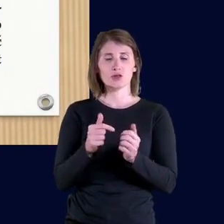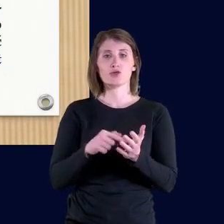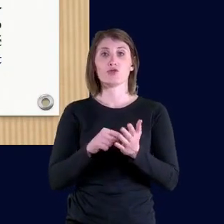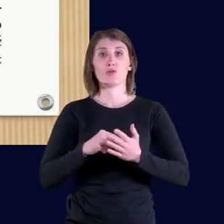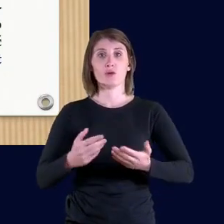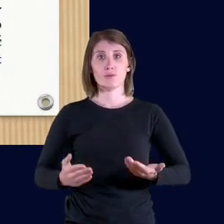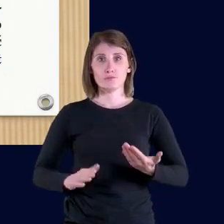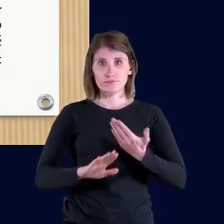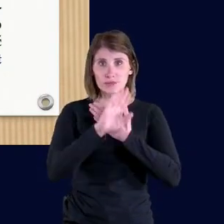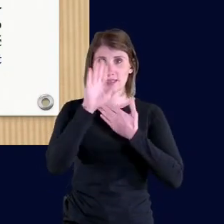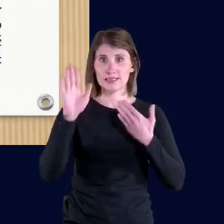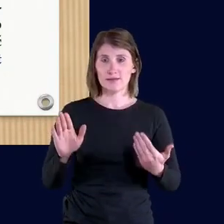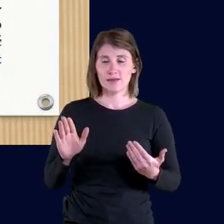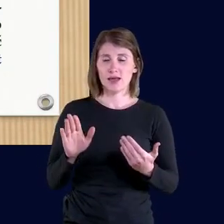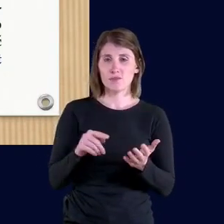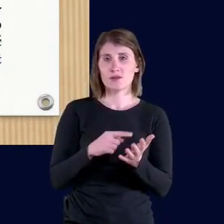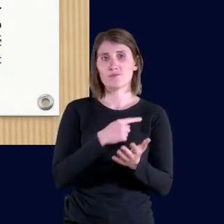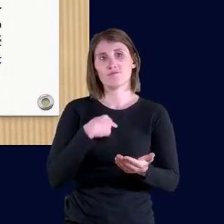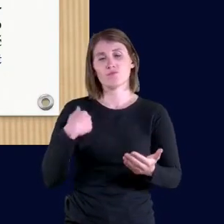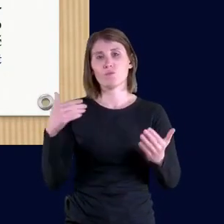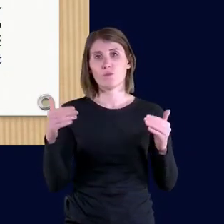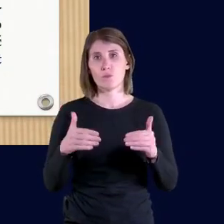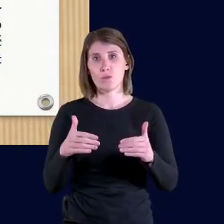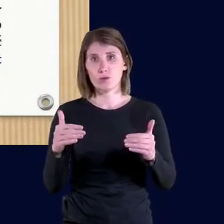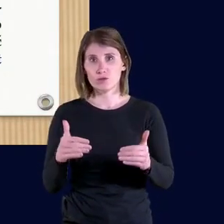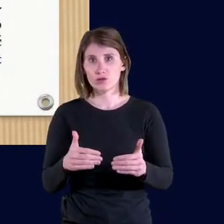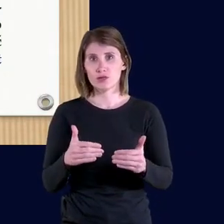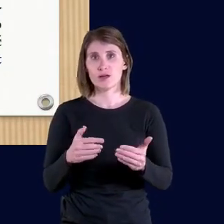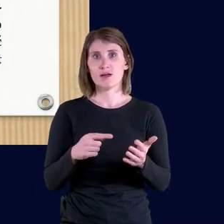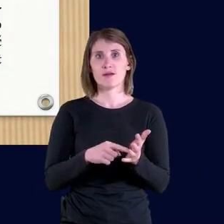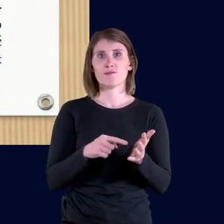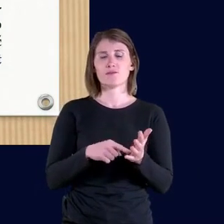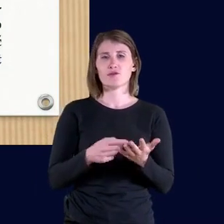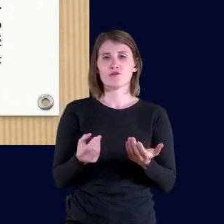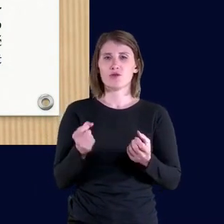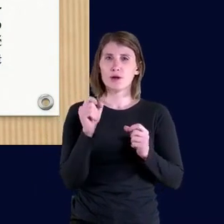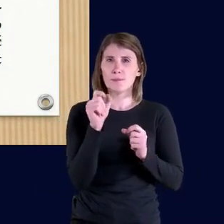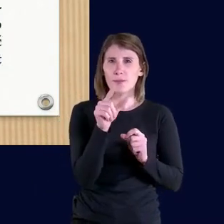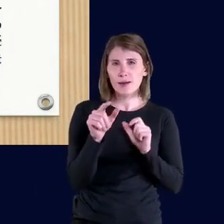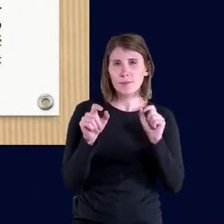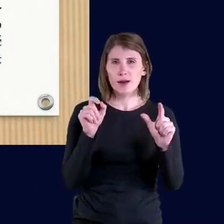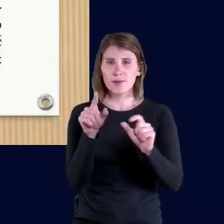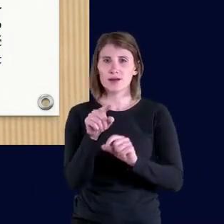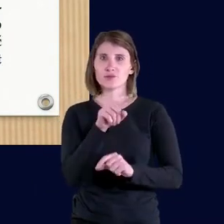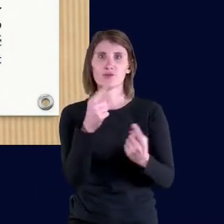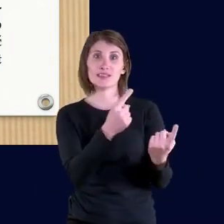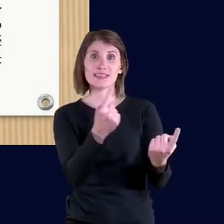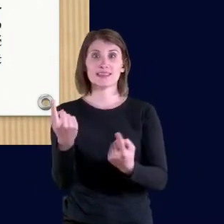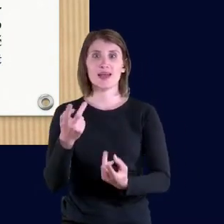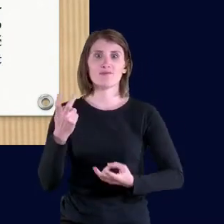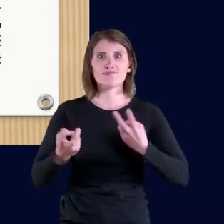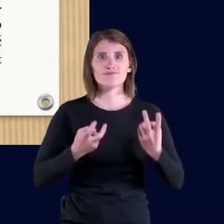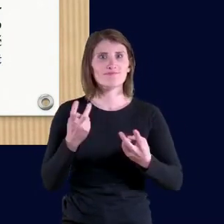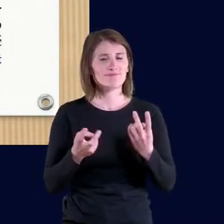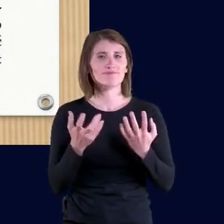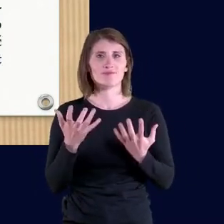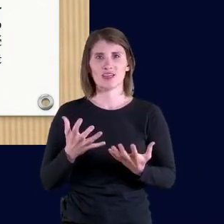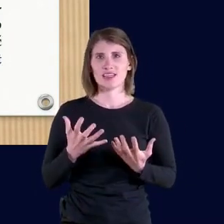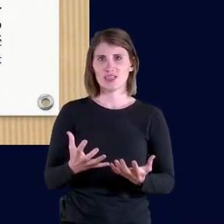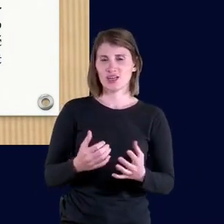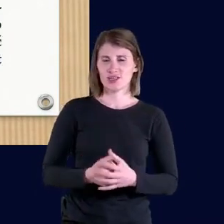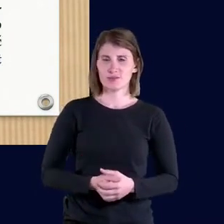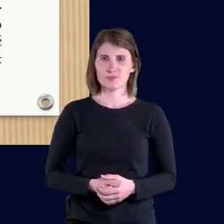zbiory i możemy ich zainspirować też do różnych wyszukiwań chodzi o to